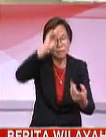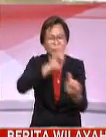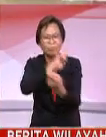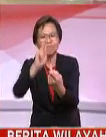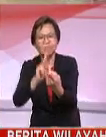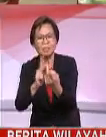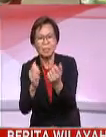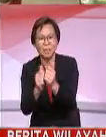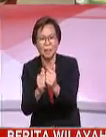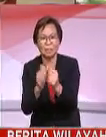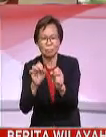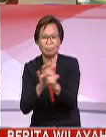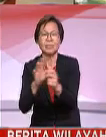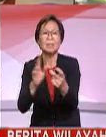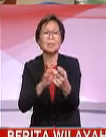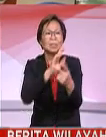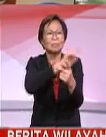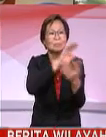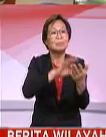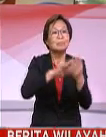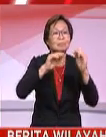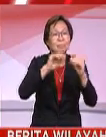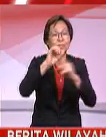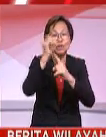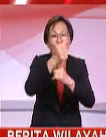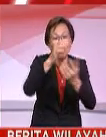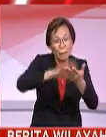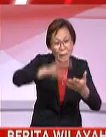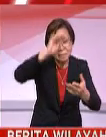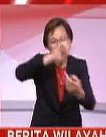dengan situasi pandemik COVID-19.